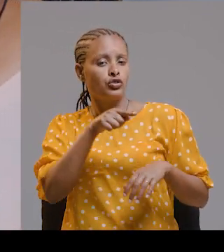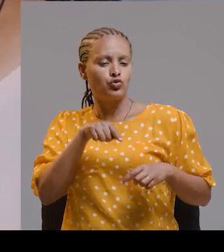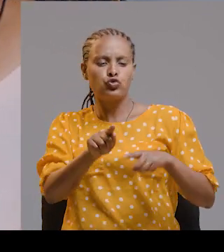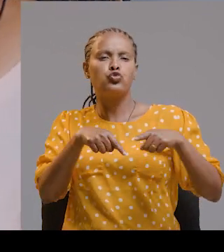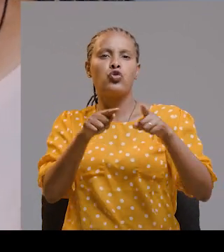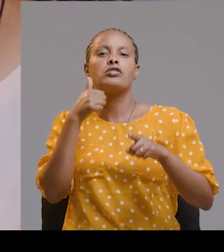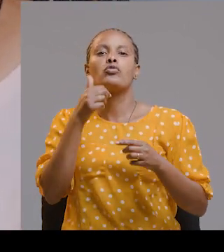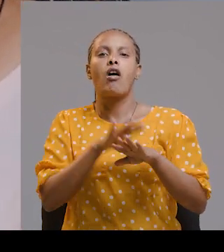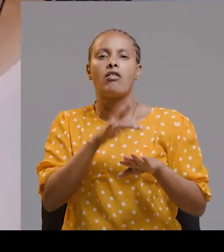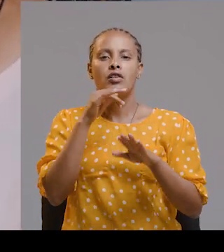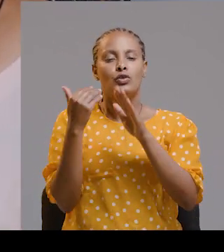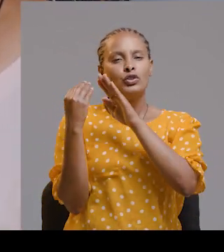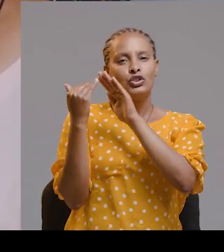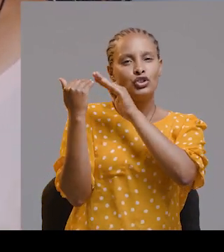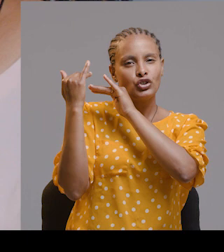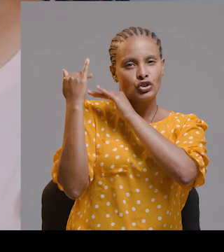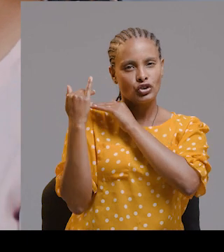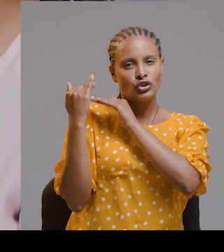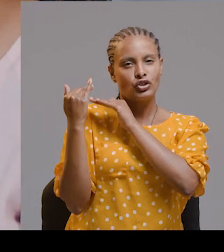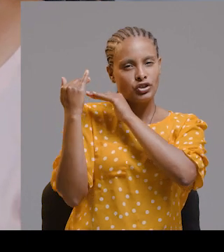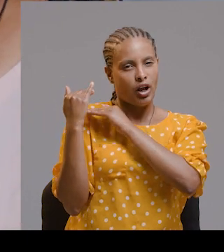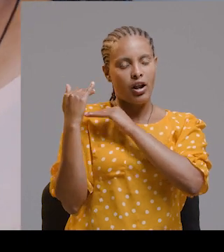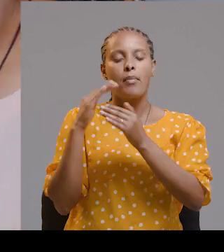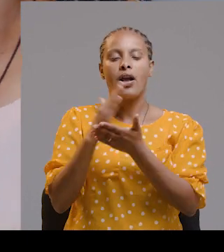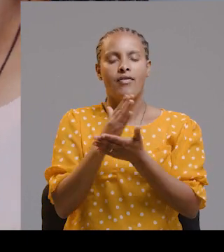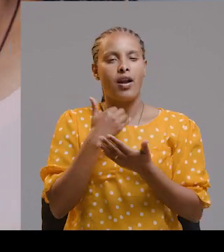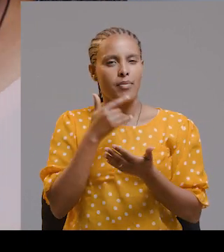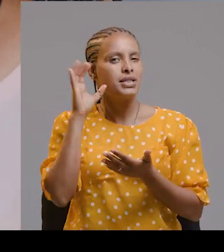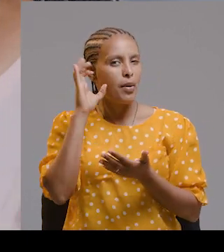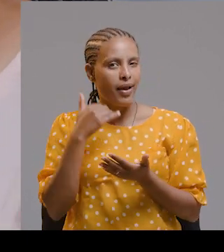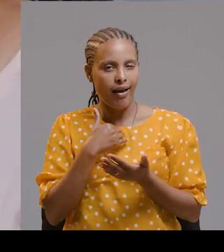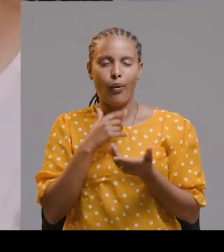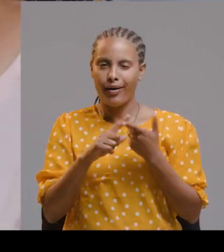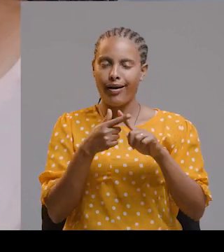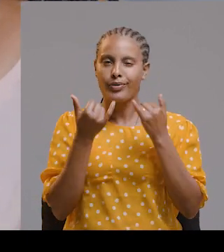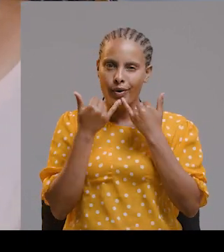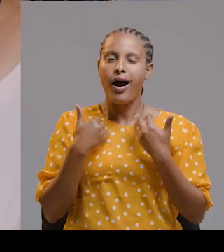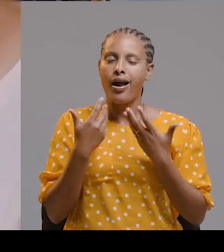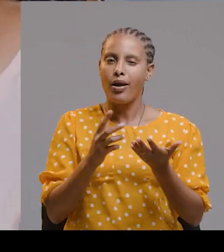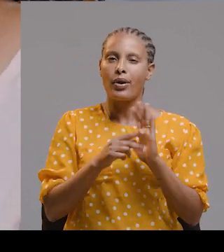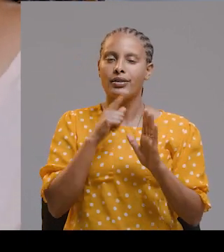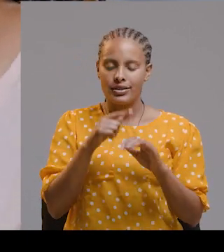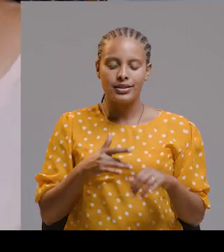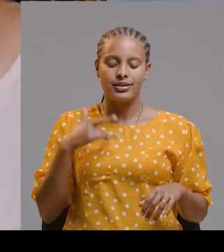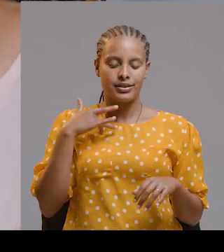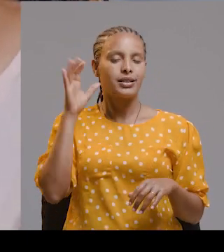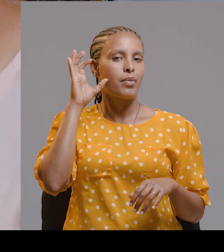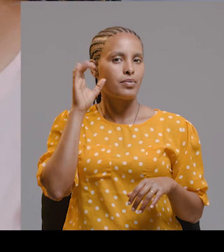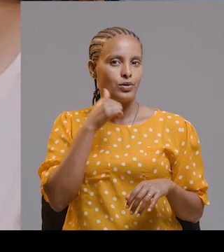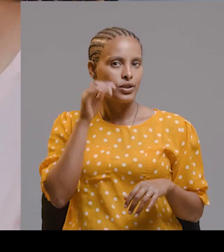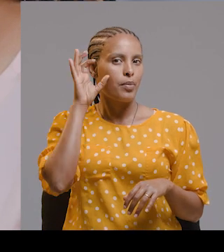አለ እና እሱን ጫና ለከም ይከፈለኛል ሚሰማኝ ሰው አለ ወገን አለኝ ወይ ሚለውን ነገር ስለሚያስቡ